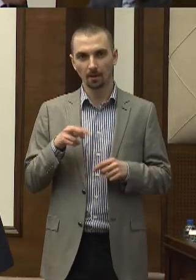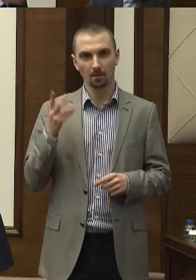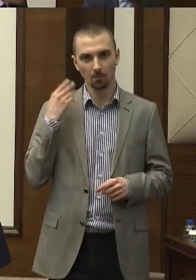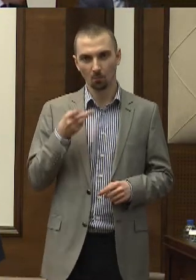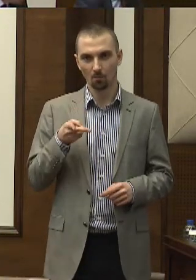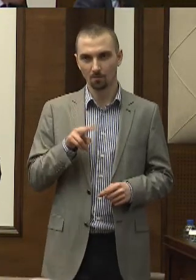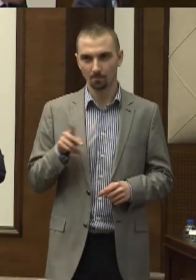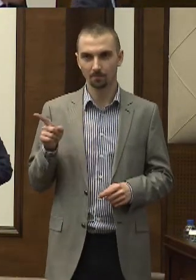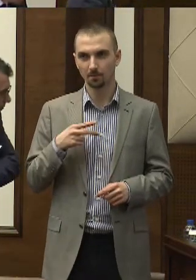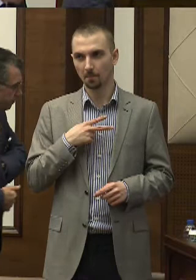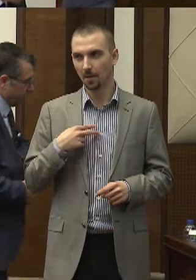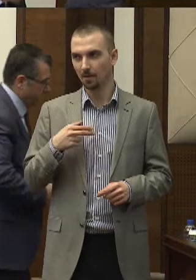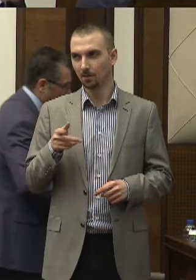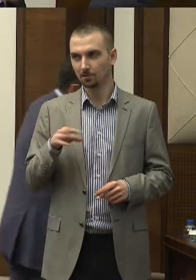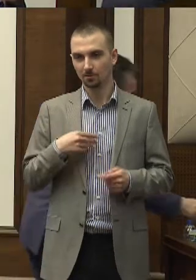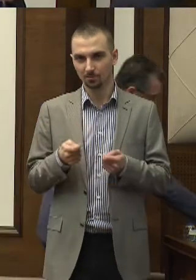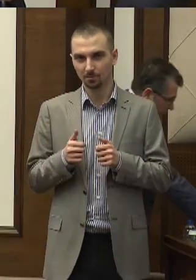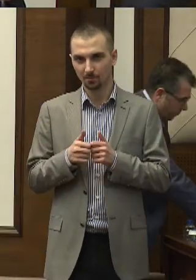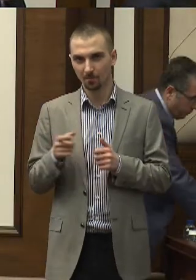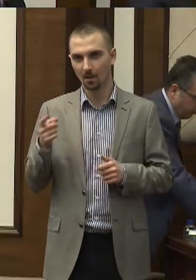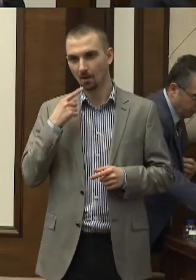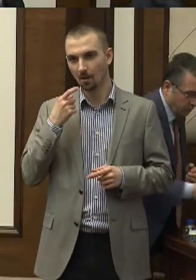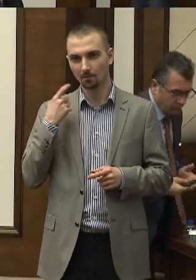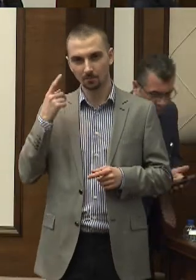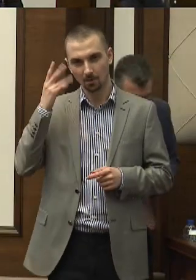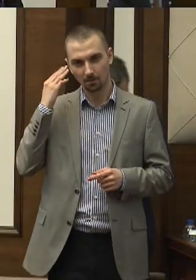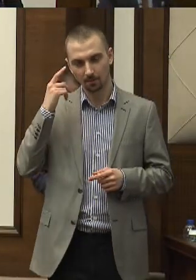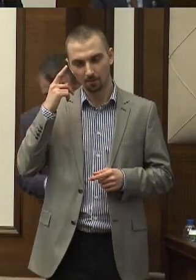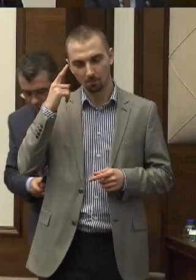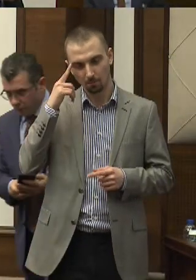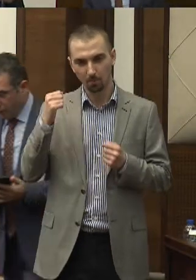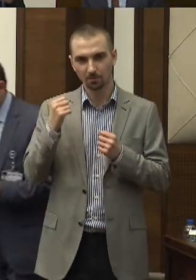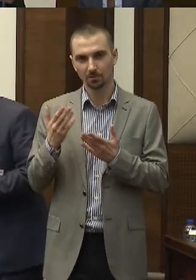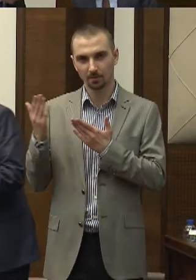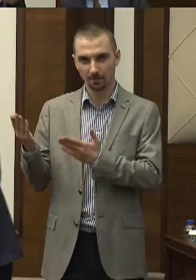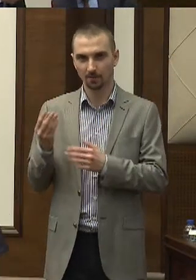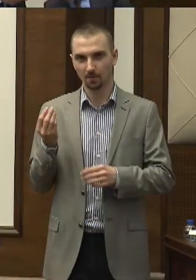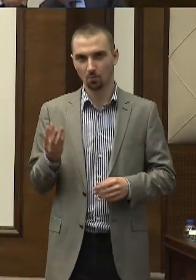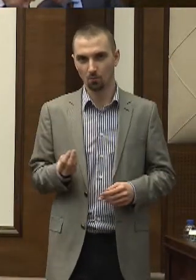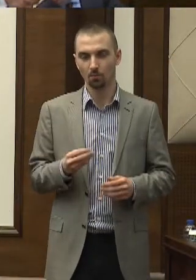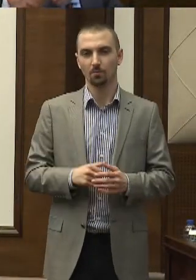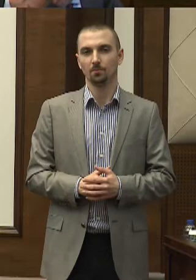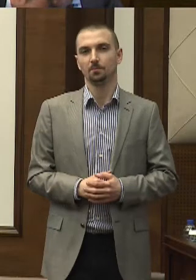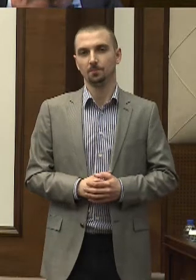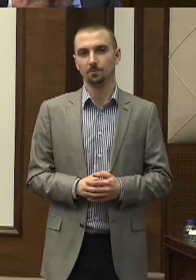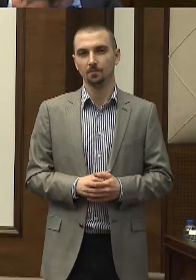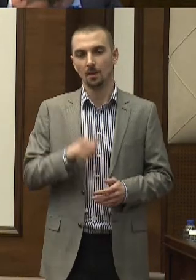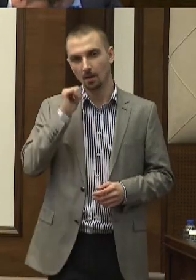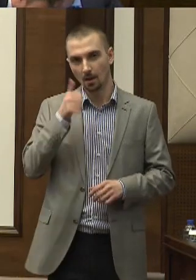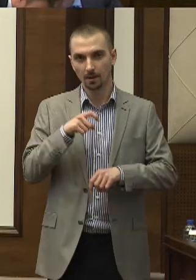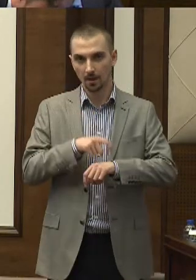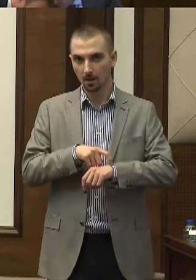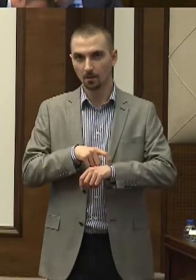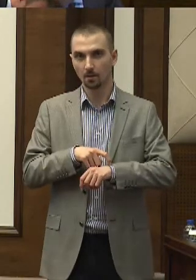belediye başkanı yapmış arkadaşımızın kayınpederi rahmetli oldu. Allah rahmet eylesin. Aileye, şahsın ve meclis adına başsağlığı diliyoruz. Yarın